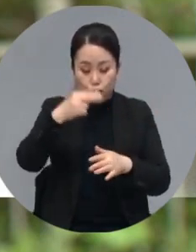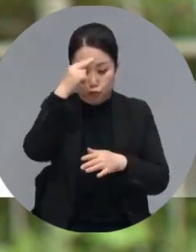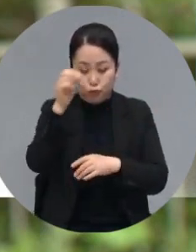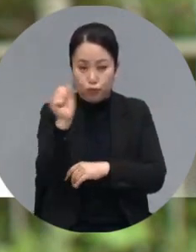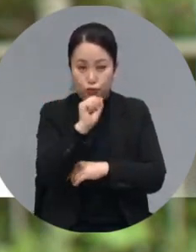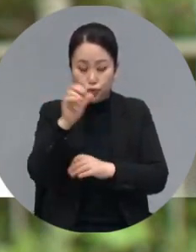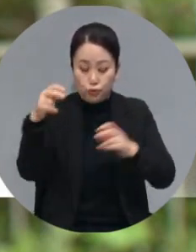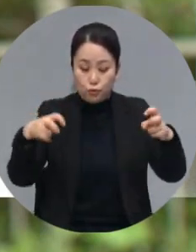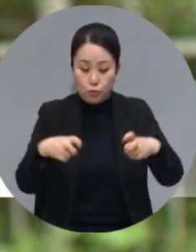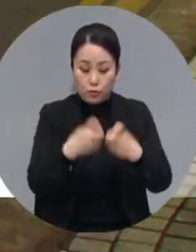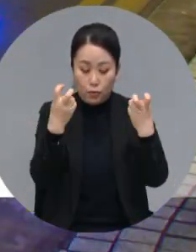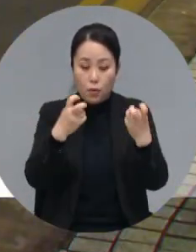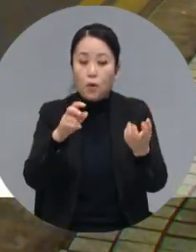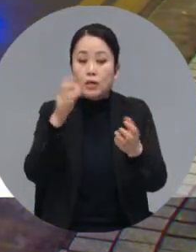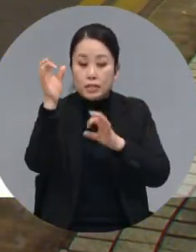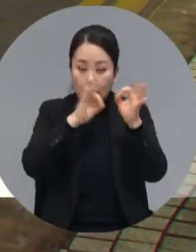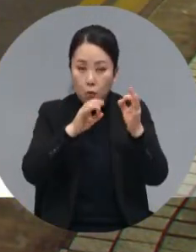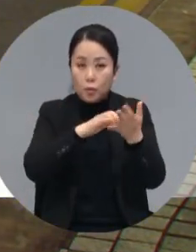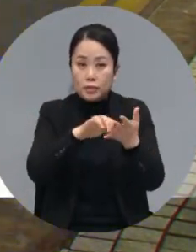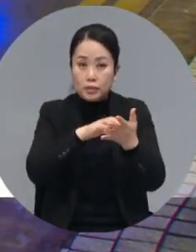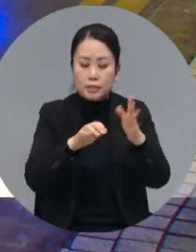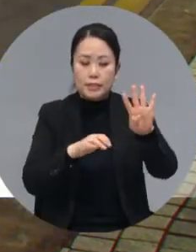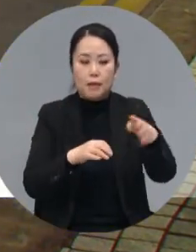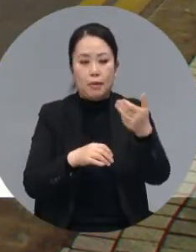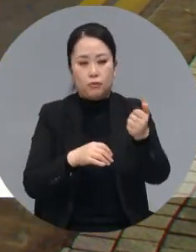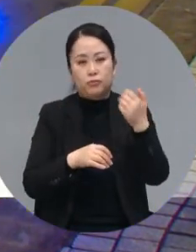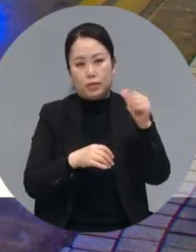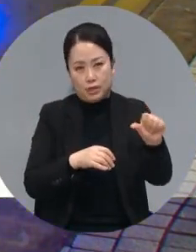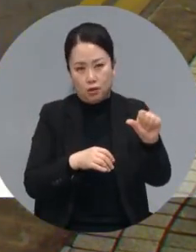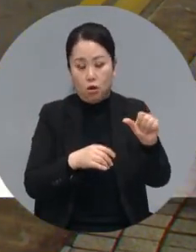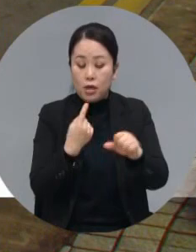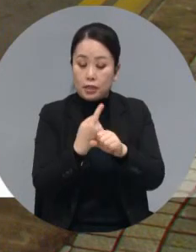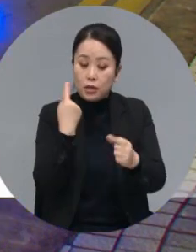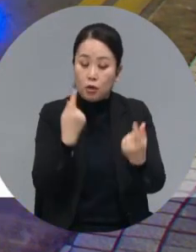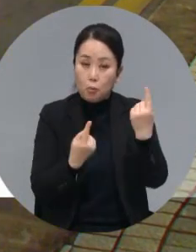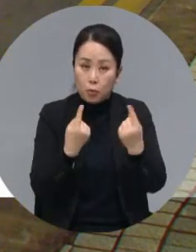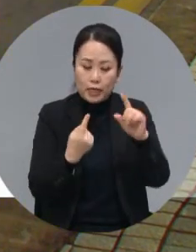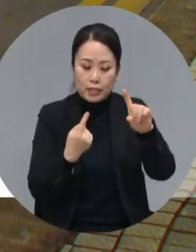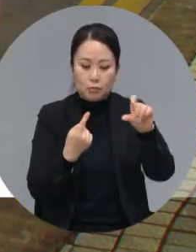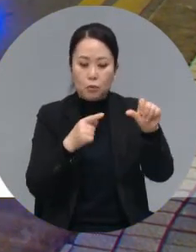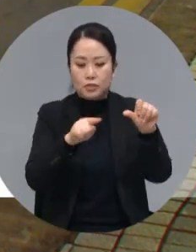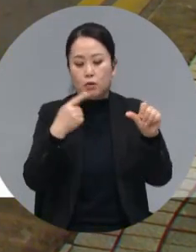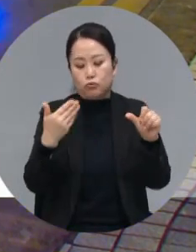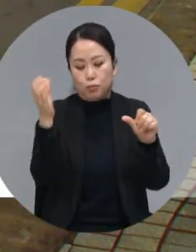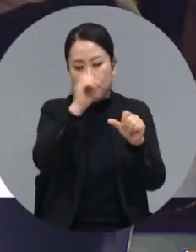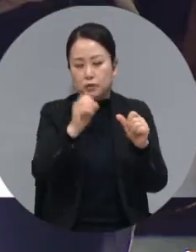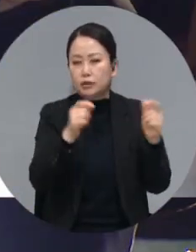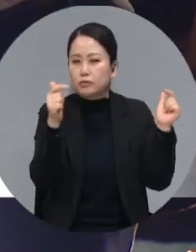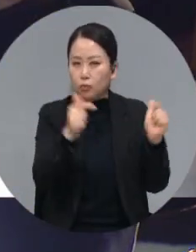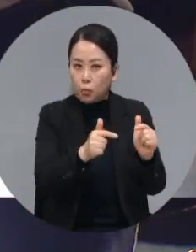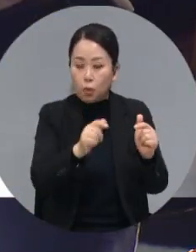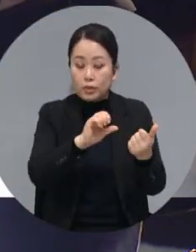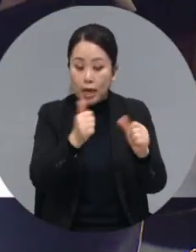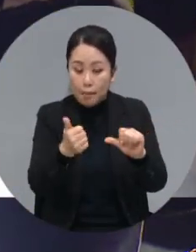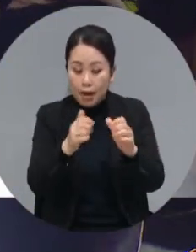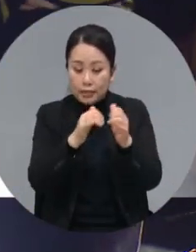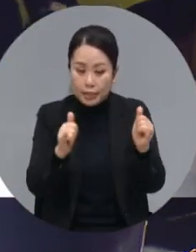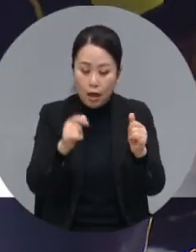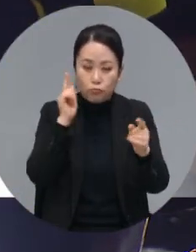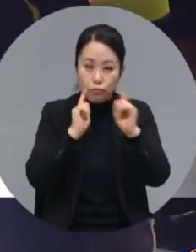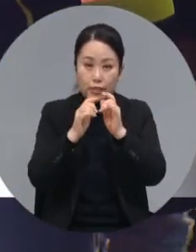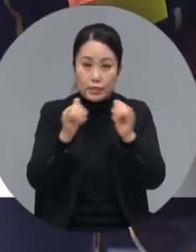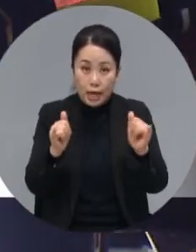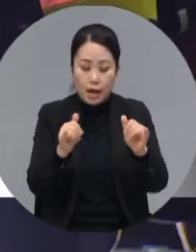교통사고는 465건으로 지난해 같은 기간보다 15.9% 줄었으며 사망자와 부상자도